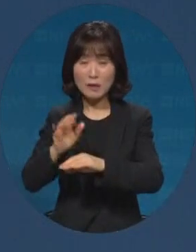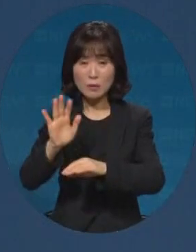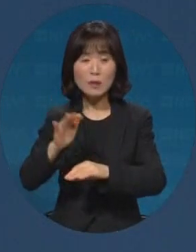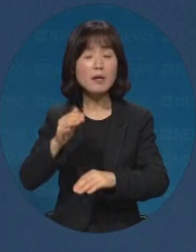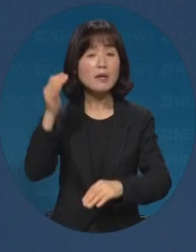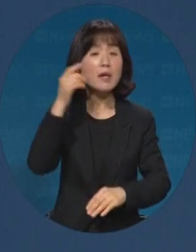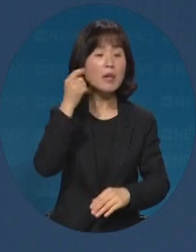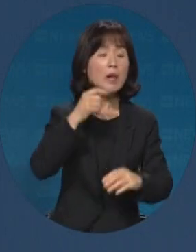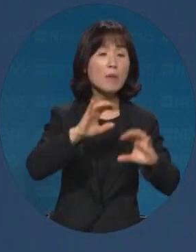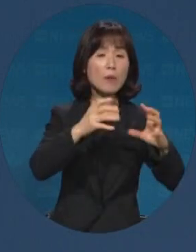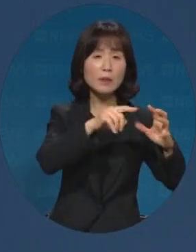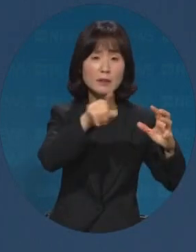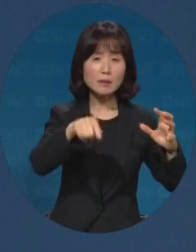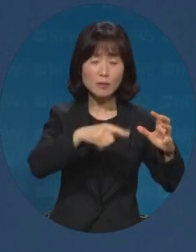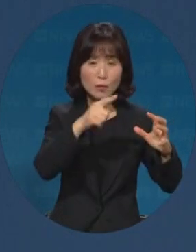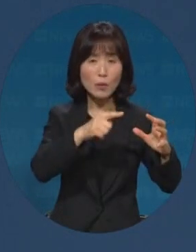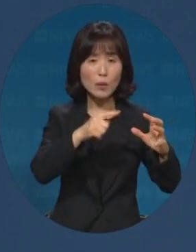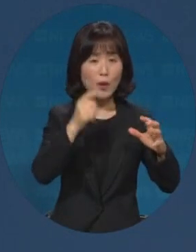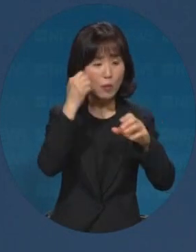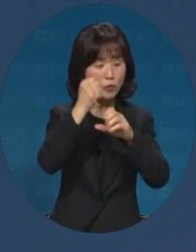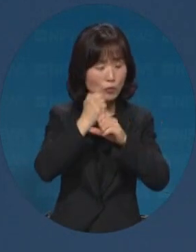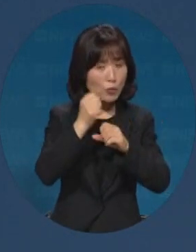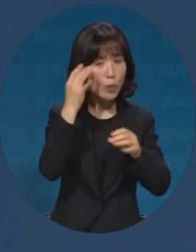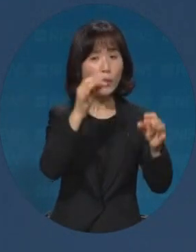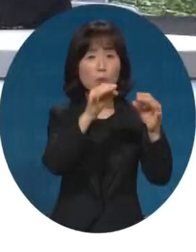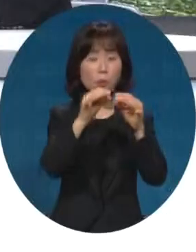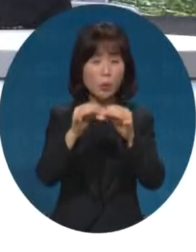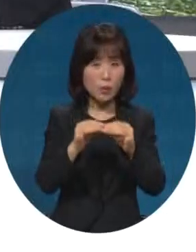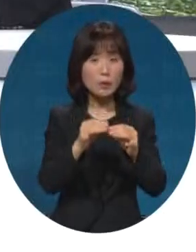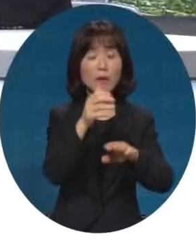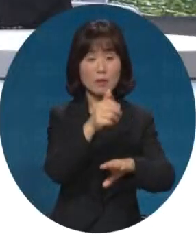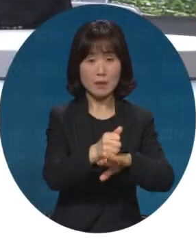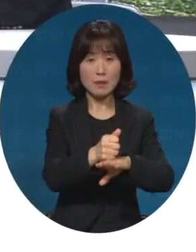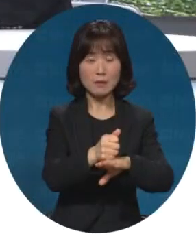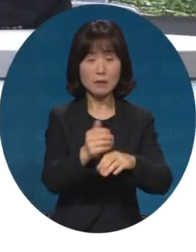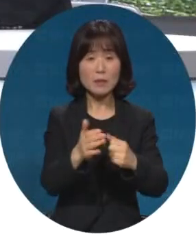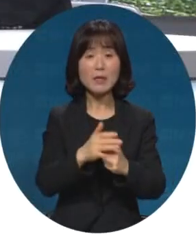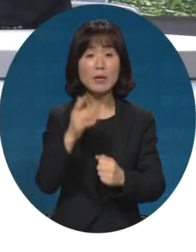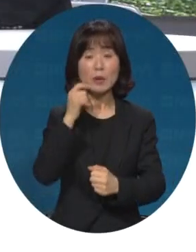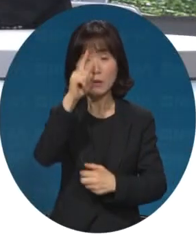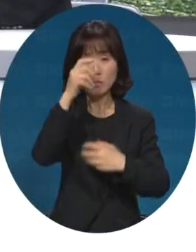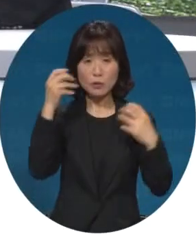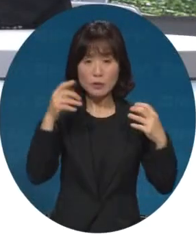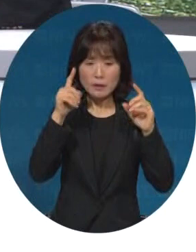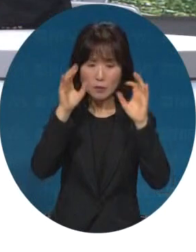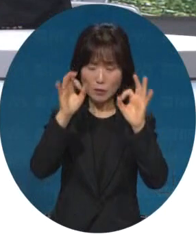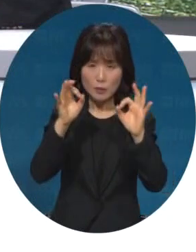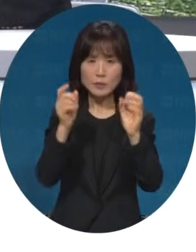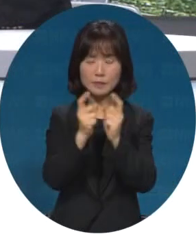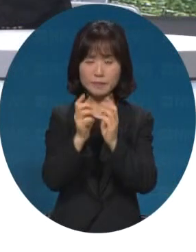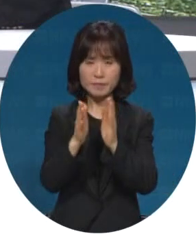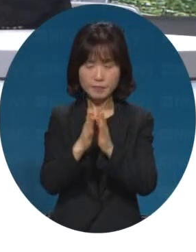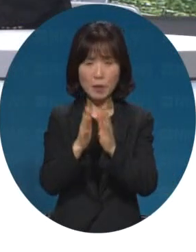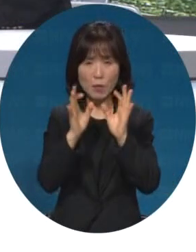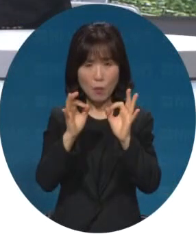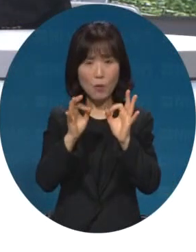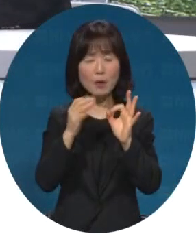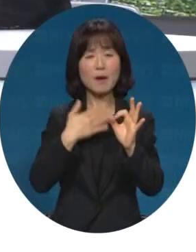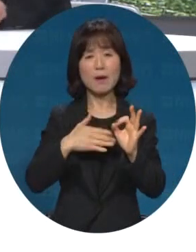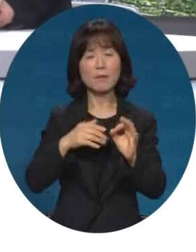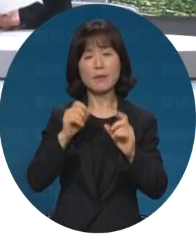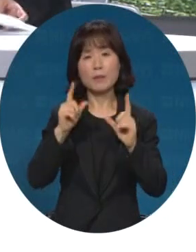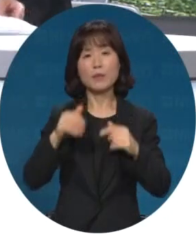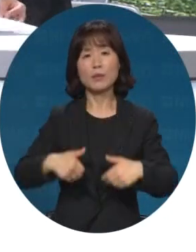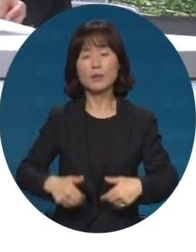내에서도 모두 동의하는 연구 결과이기 때문에 일본 정부도 직시할 필요가 있습니다네 그렇다면이